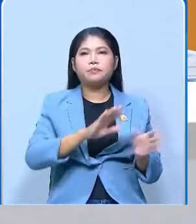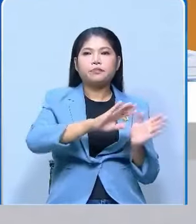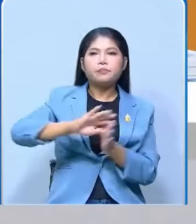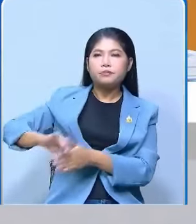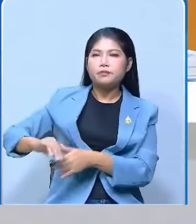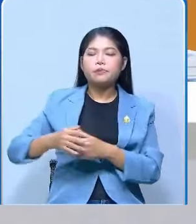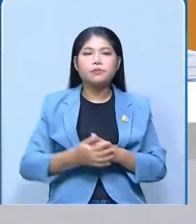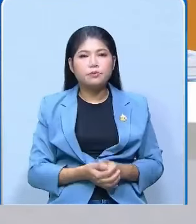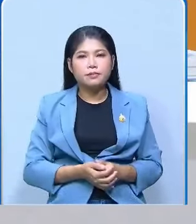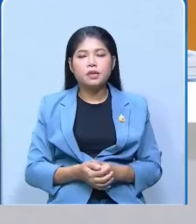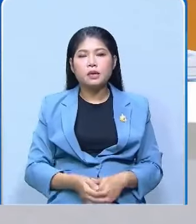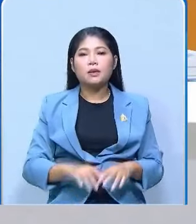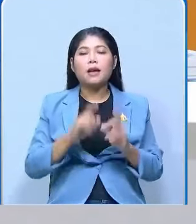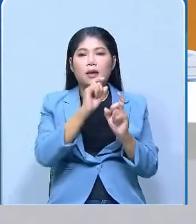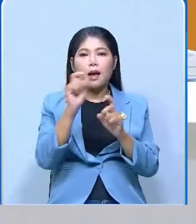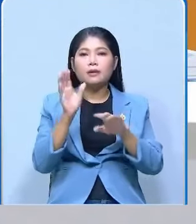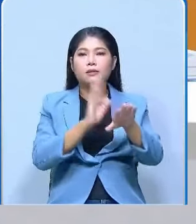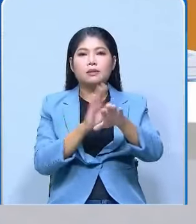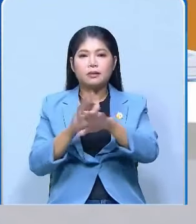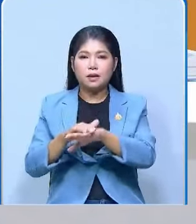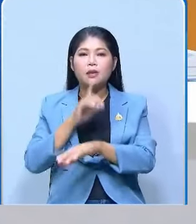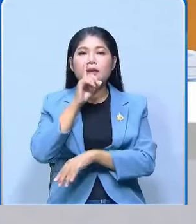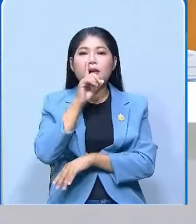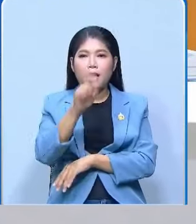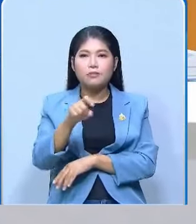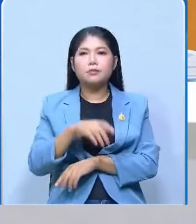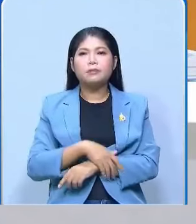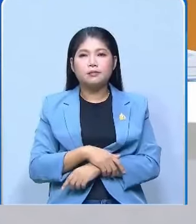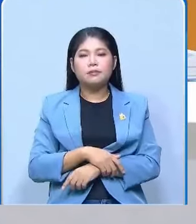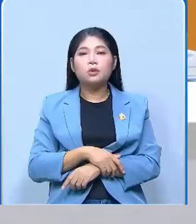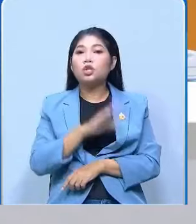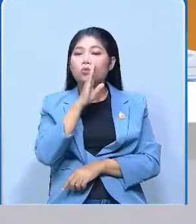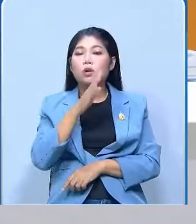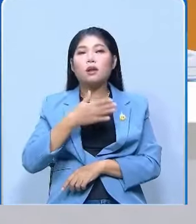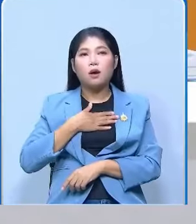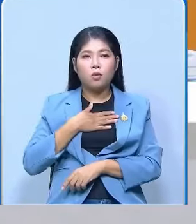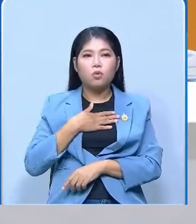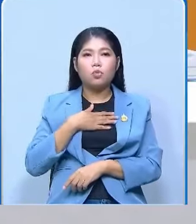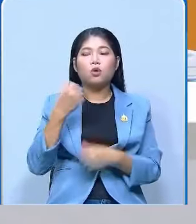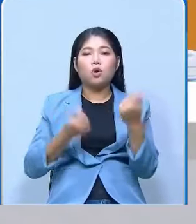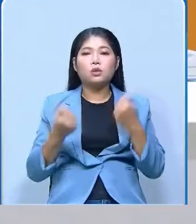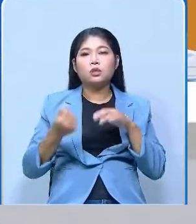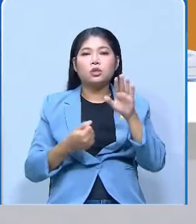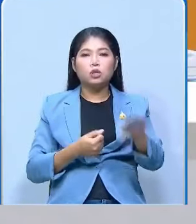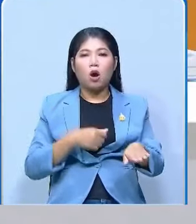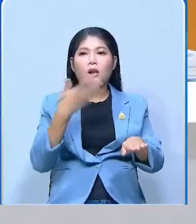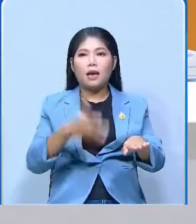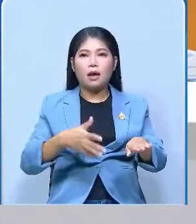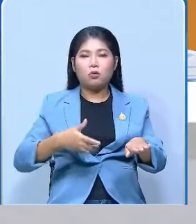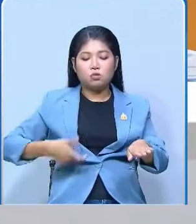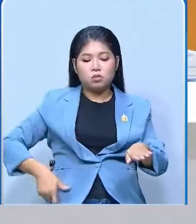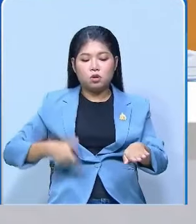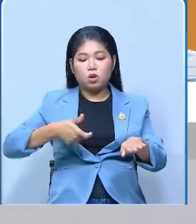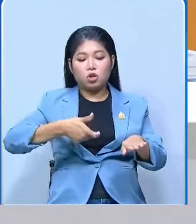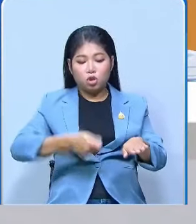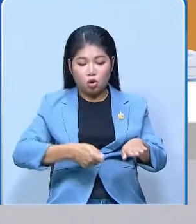มาดูเรื่องของการเตือนภัยกันบ้างดีกว่าถามคนใกล้ตัวเลยละกันเวลาสมมุติว่าเราจอดรถแล้วใช่ไหมล็อกประตูคุณตรวจเช็ค